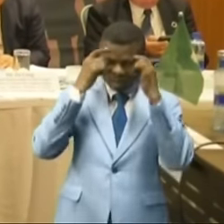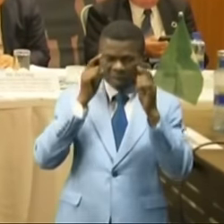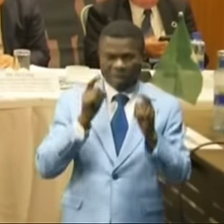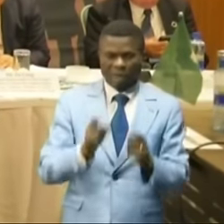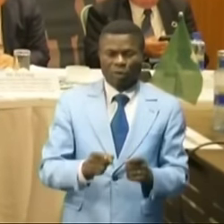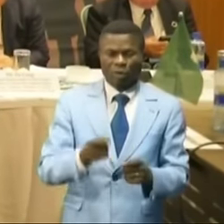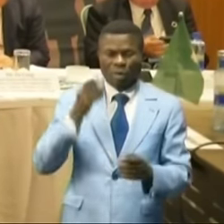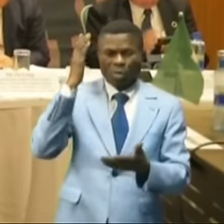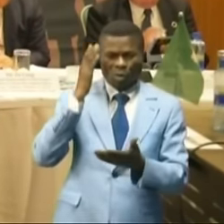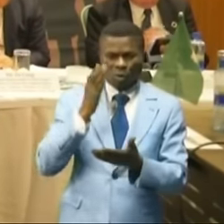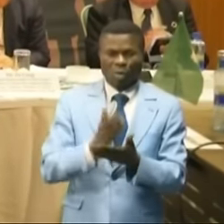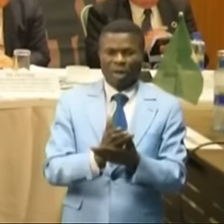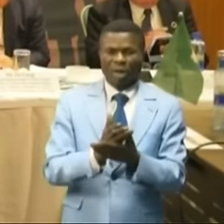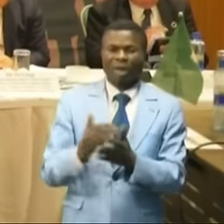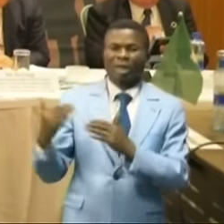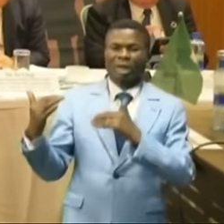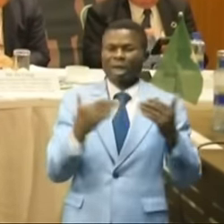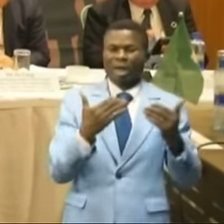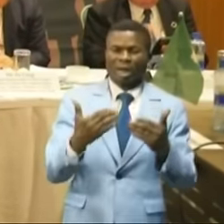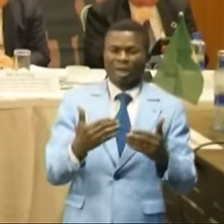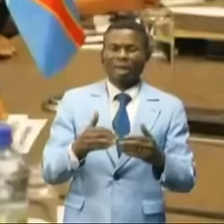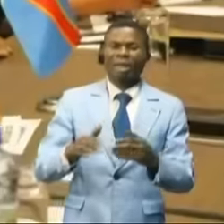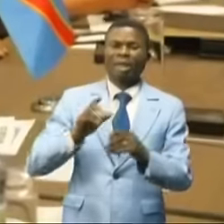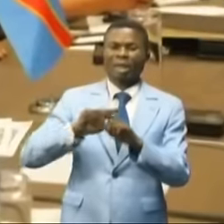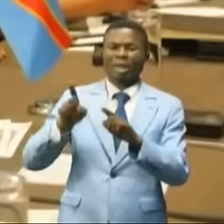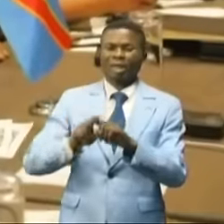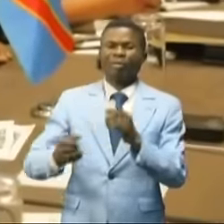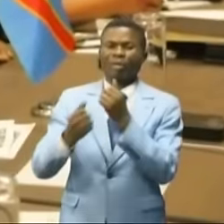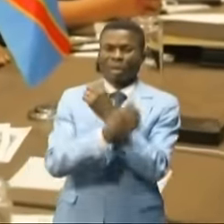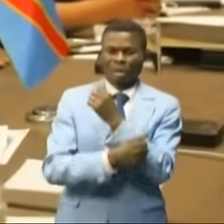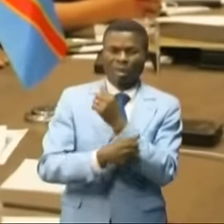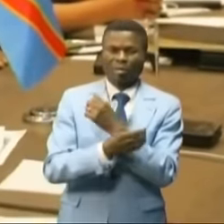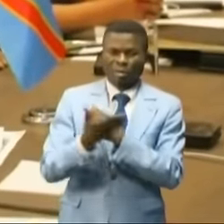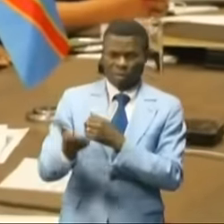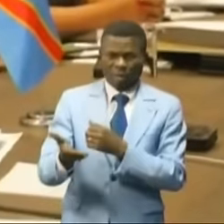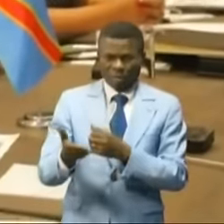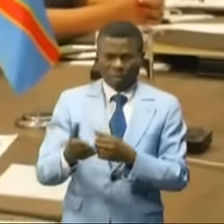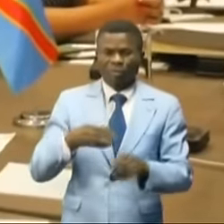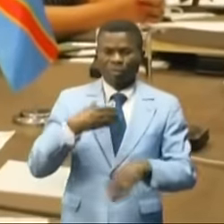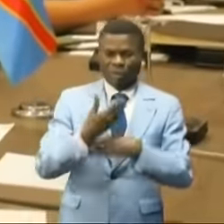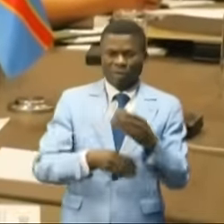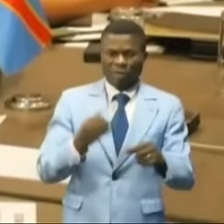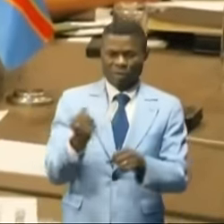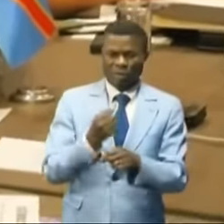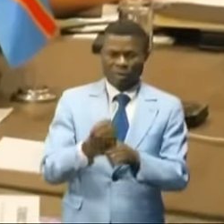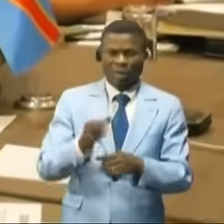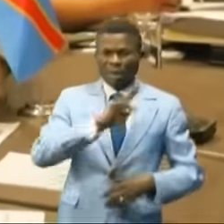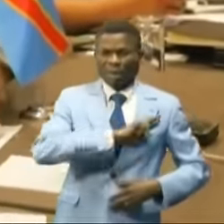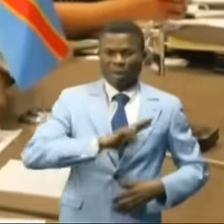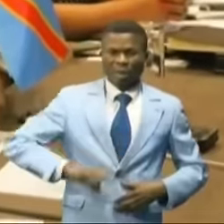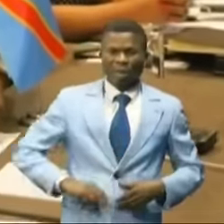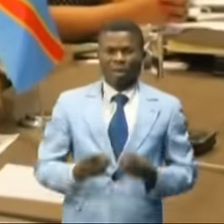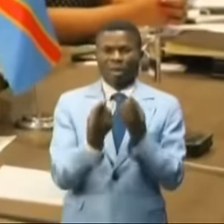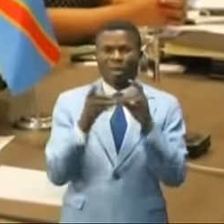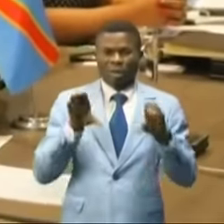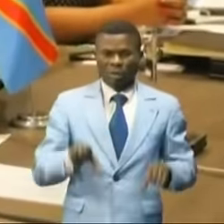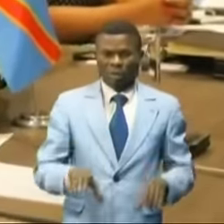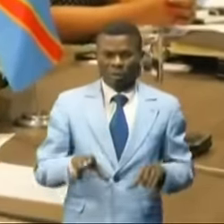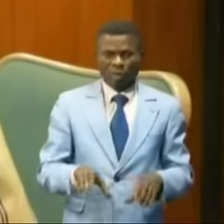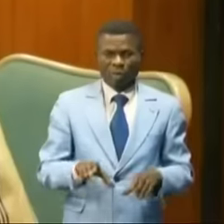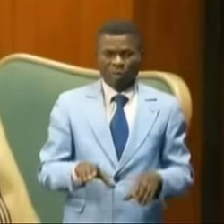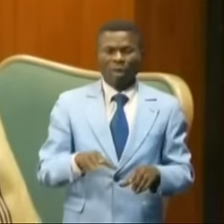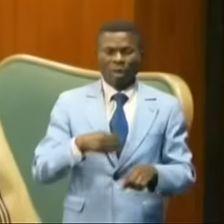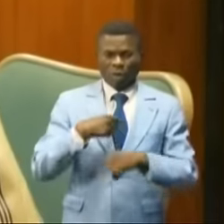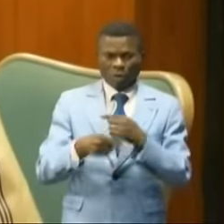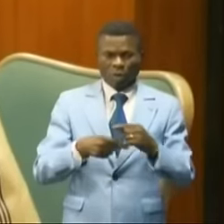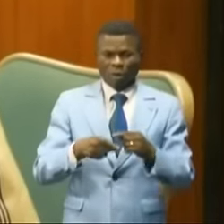du groupe de contact et de coordination avec les experts des 5 pays membres, je cite, la République démocratique du Congo, le Rwanda,